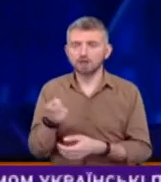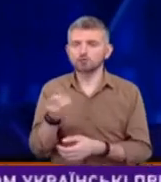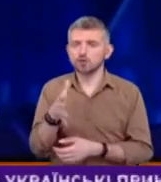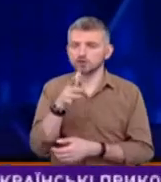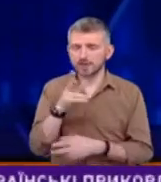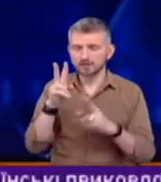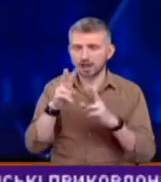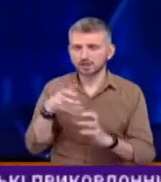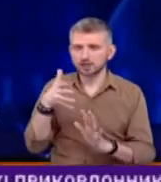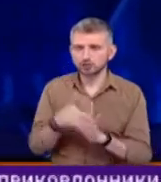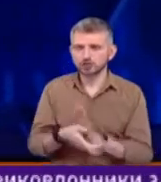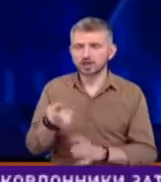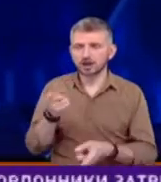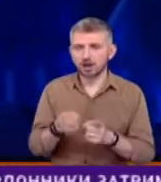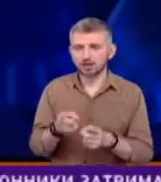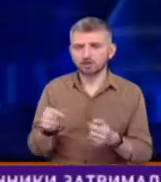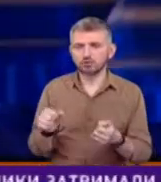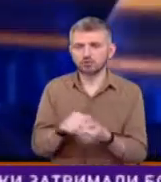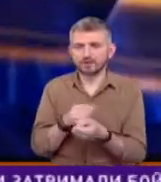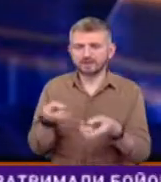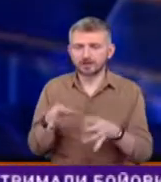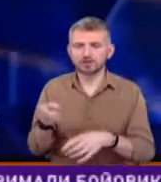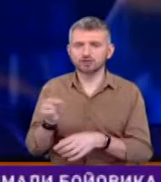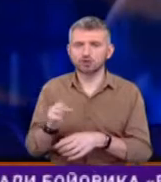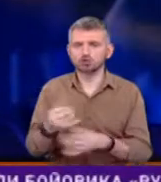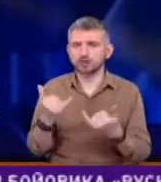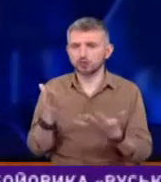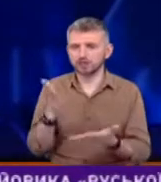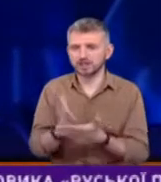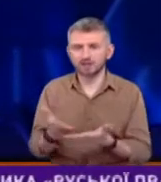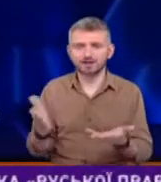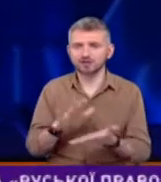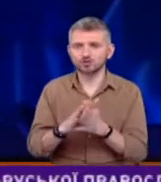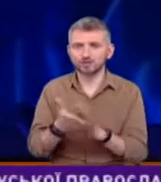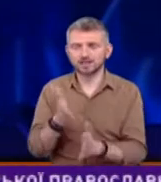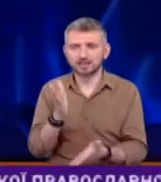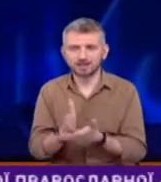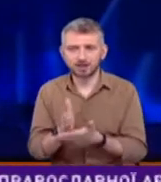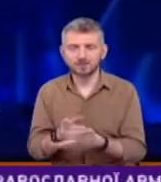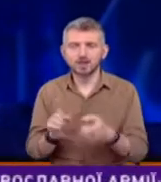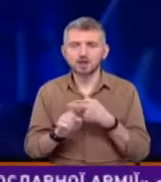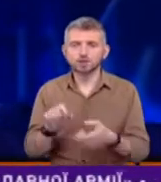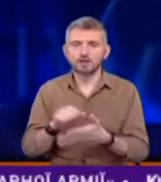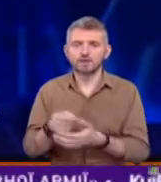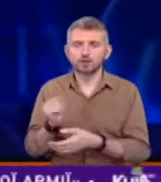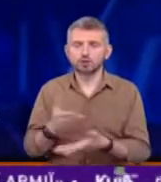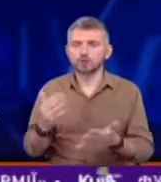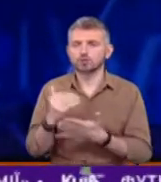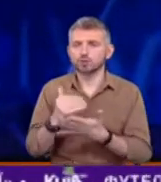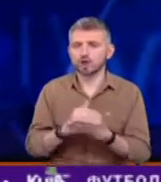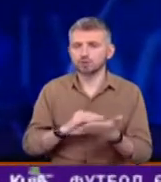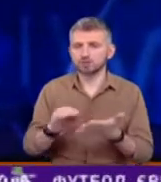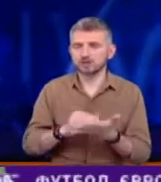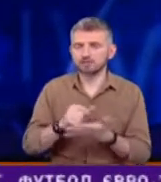час аналізуючи реальні сухі залишки того, що на сьогодні є, яка ситуація є, в залежності від того, яку програму